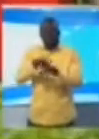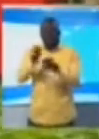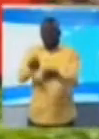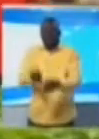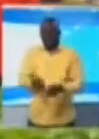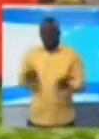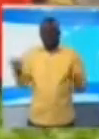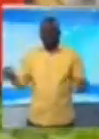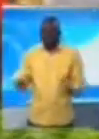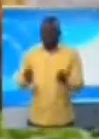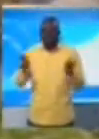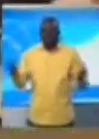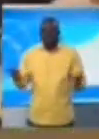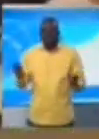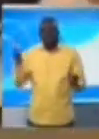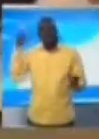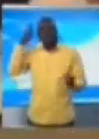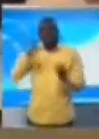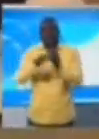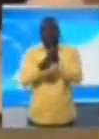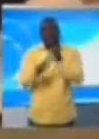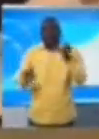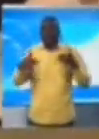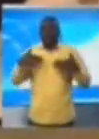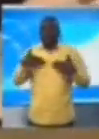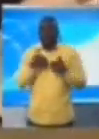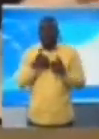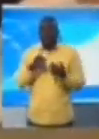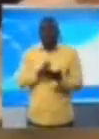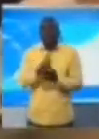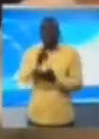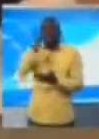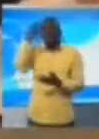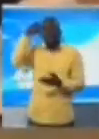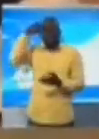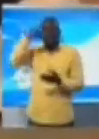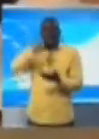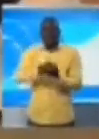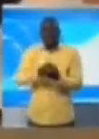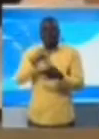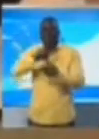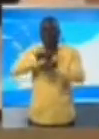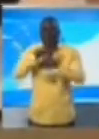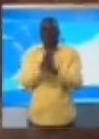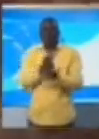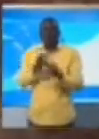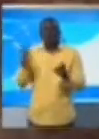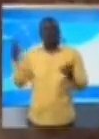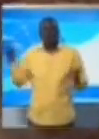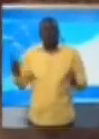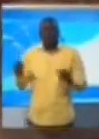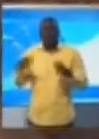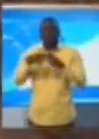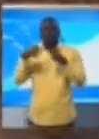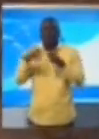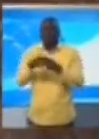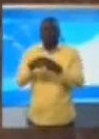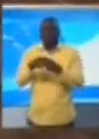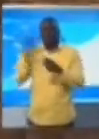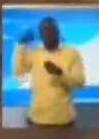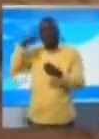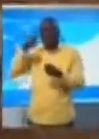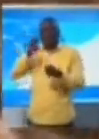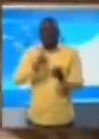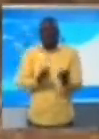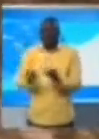l'élevage. Les déchets des animaux sont utilisés dans un biodigesteur qui produit de l'énergie. Et la fumure organique